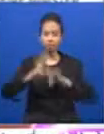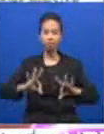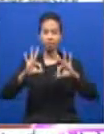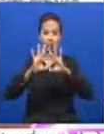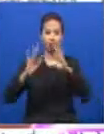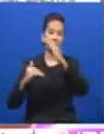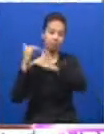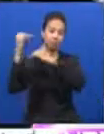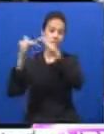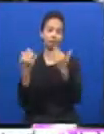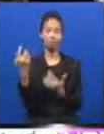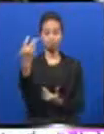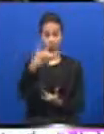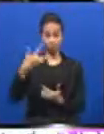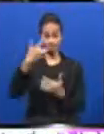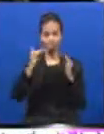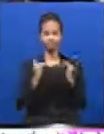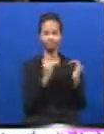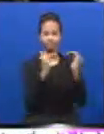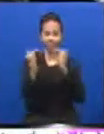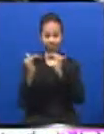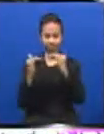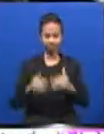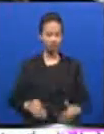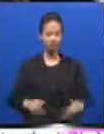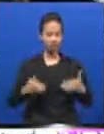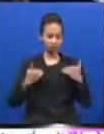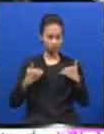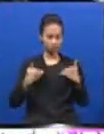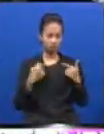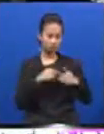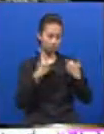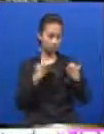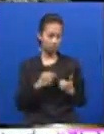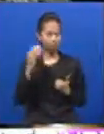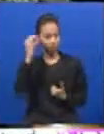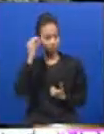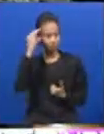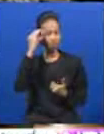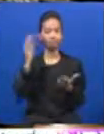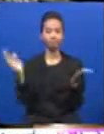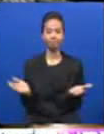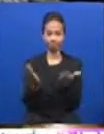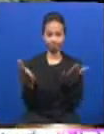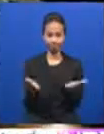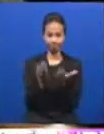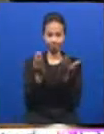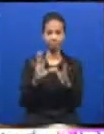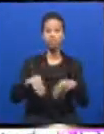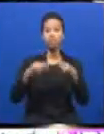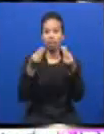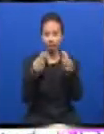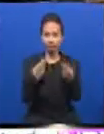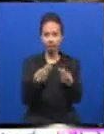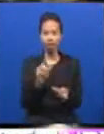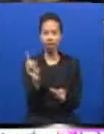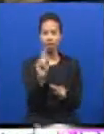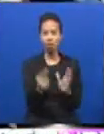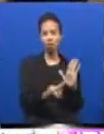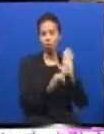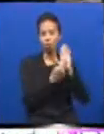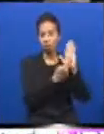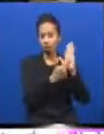ทรัพยากรมนุษย์ทั้งกายใจสุขภาพและปัญญาด้วยการส่งเสริมการเรียนรู้พร้อมหยิบยกการใช้สื่อ